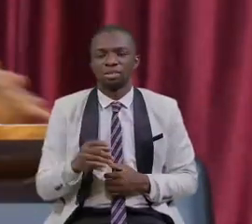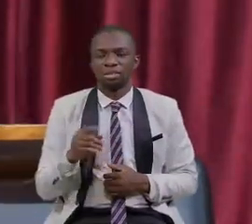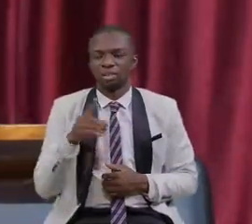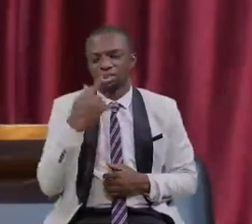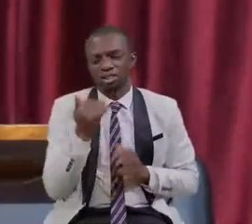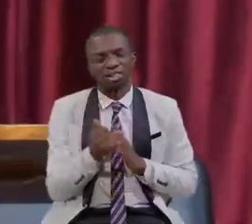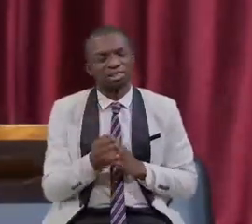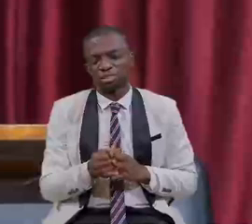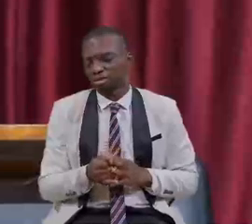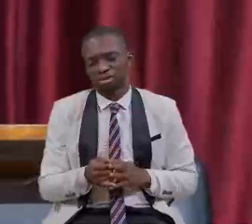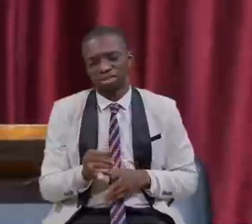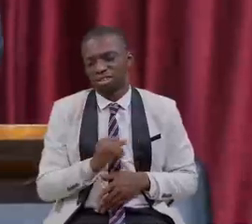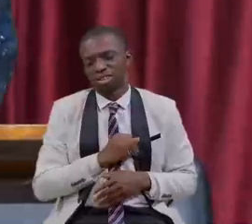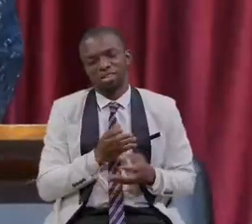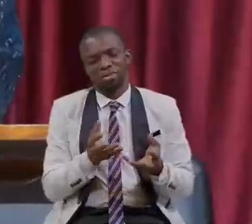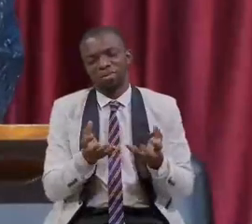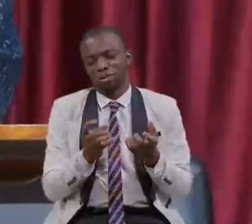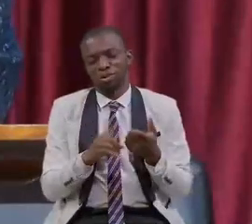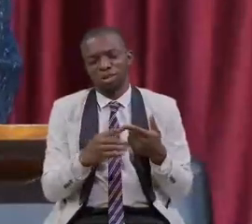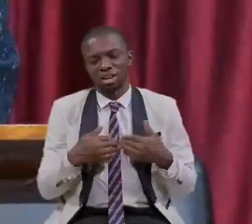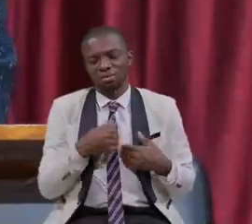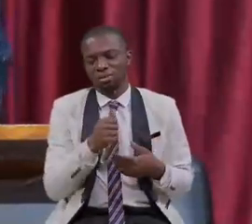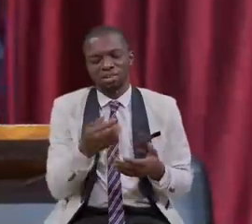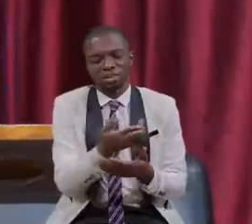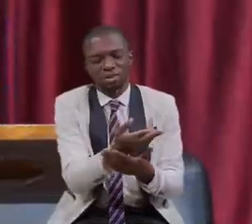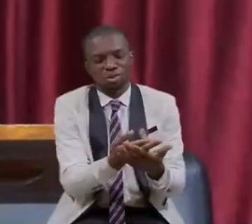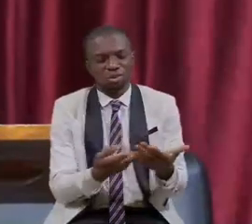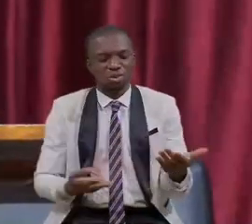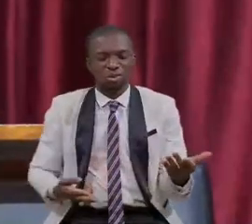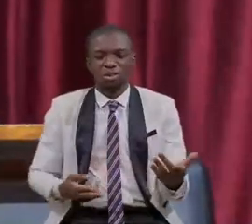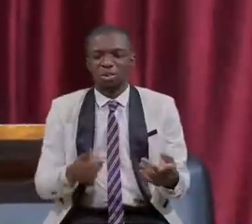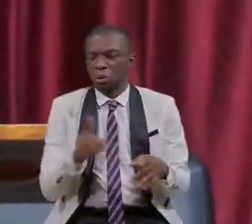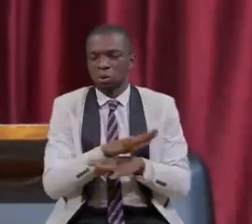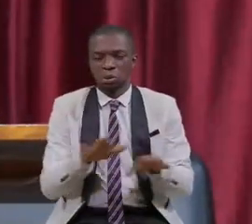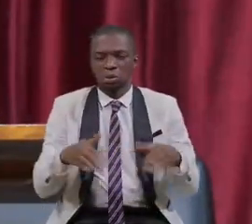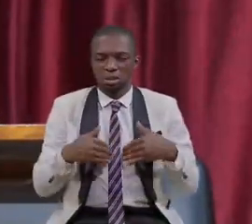J'espère avoir un bâton. Tu n'as pas le bâton, mais tu as la parole.